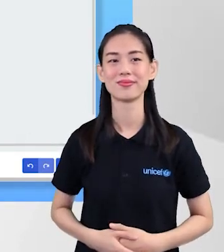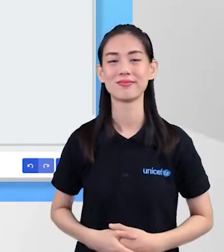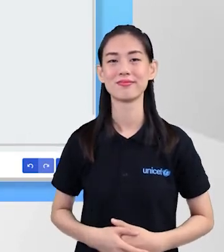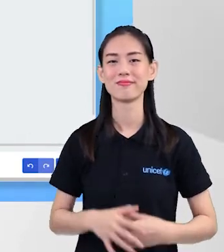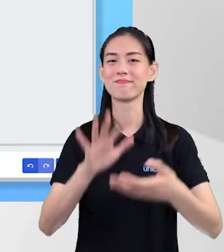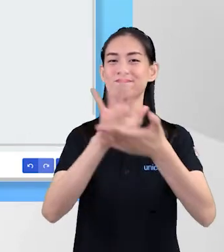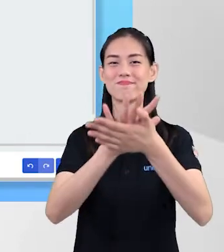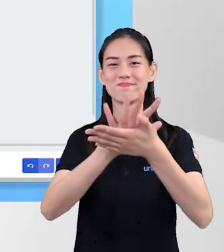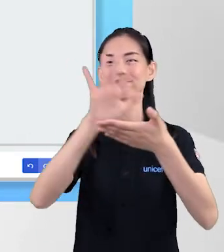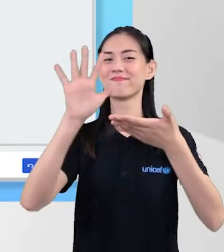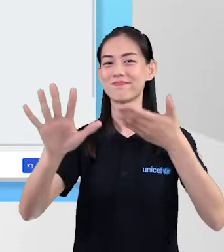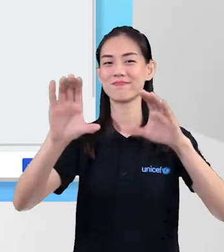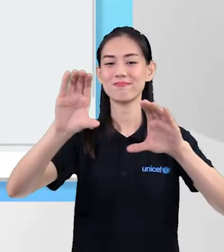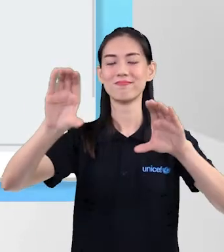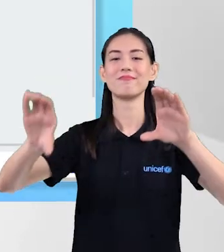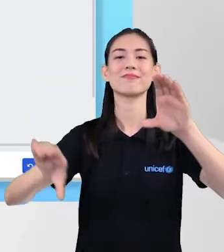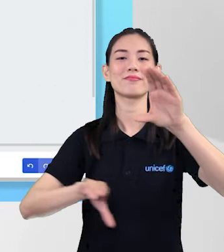Ulang semua blok-blok ini